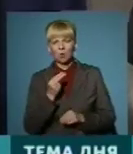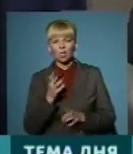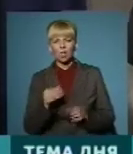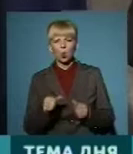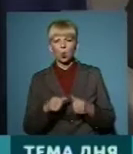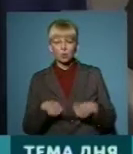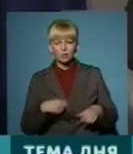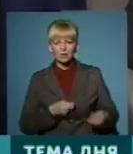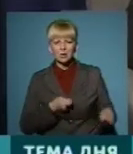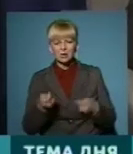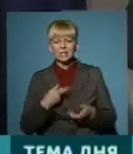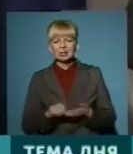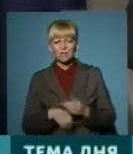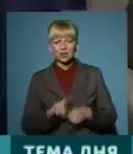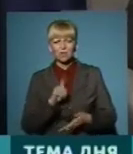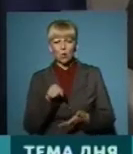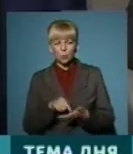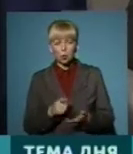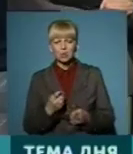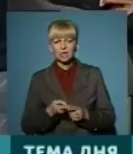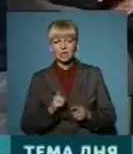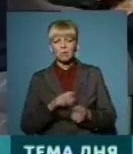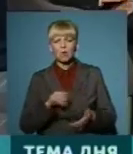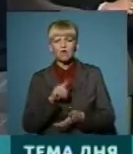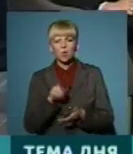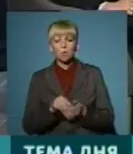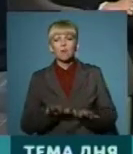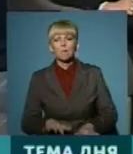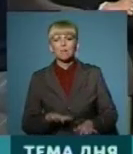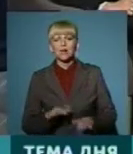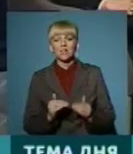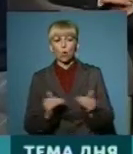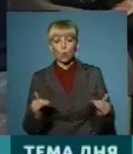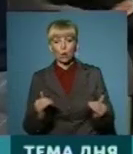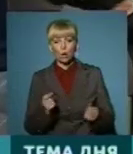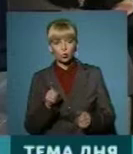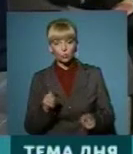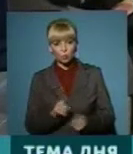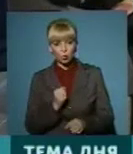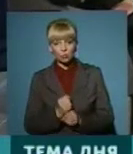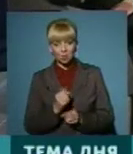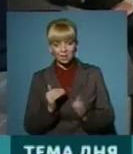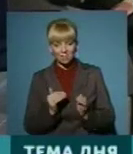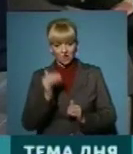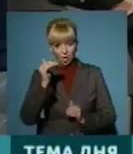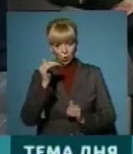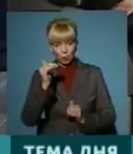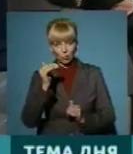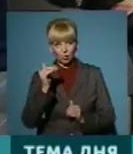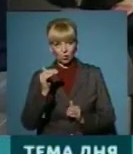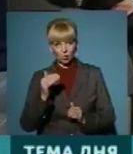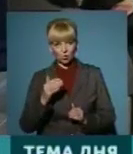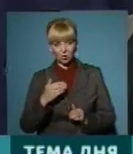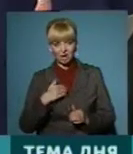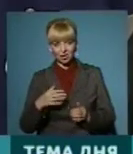комиссионно выезжали. Мы закрывали эти вопросы, это были вопросы местного уровня. А то, что сотворили сверху, значит, наш